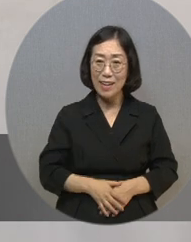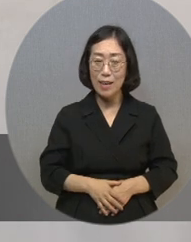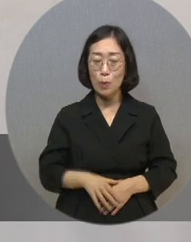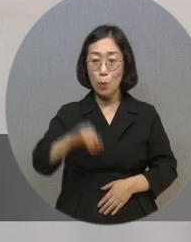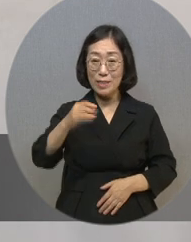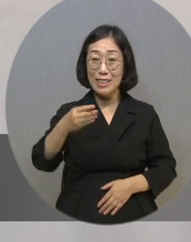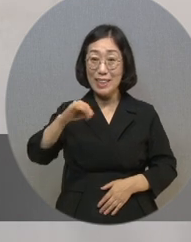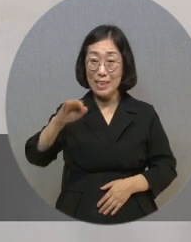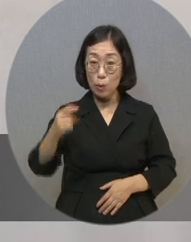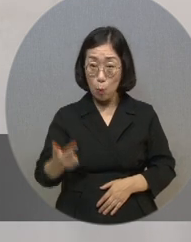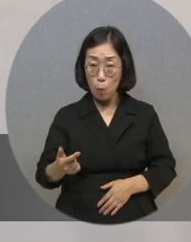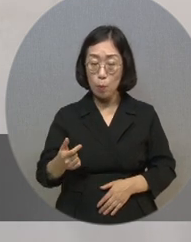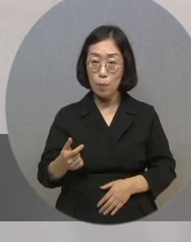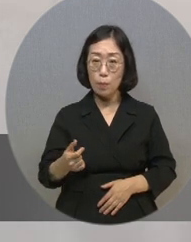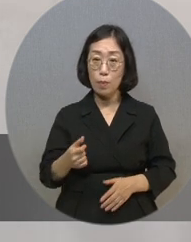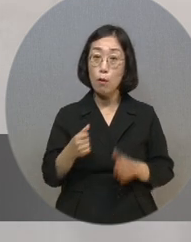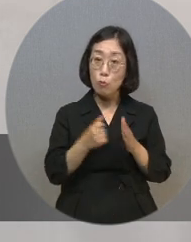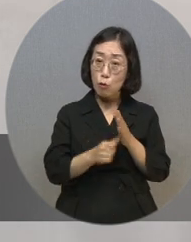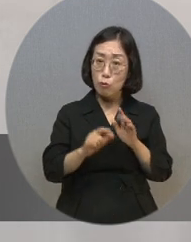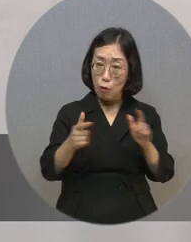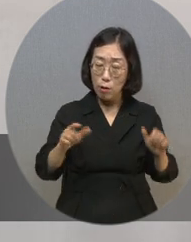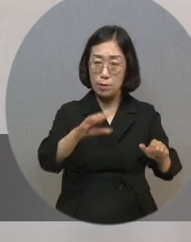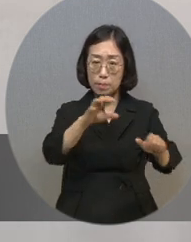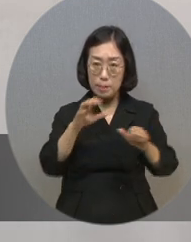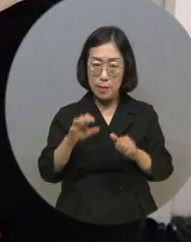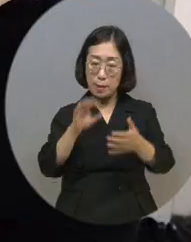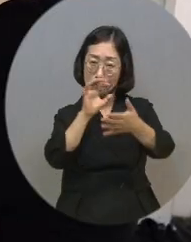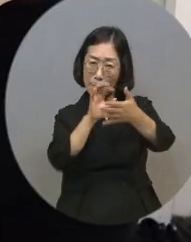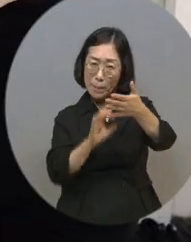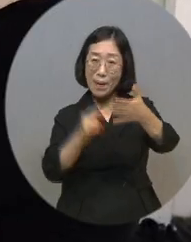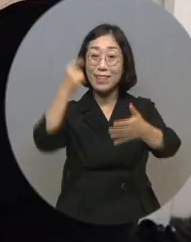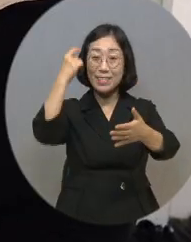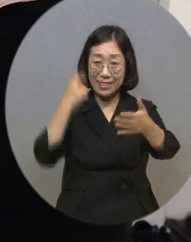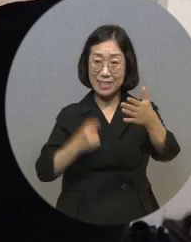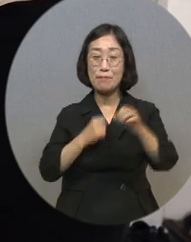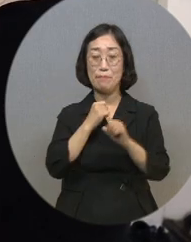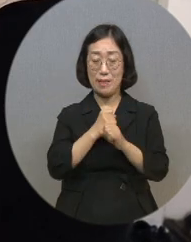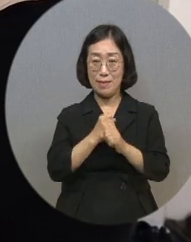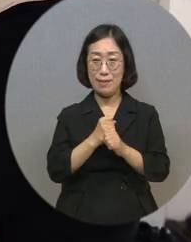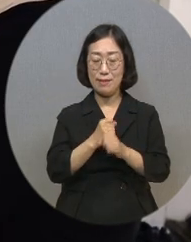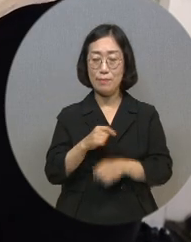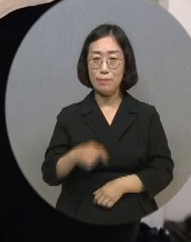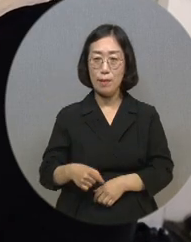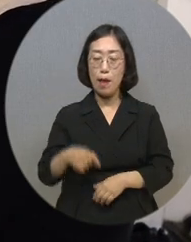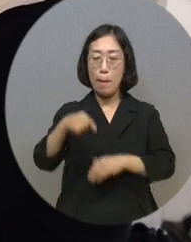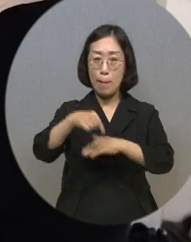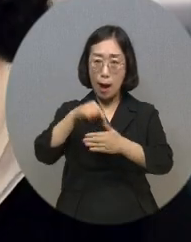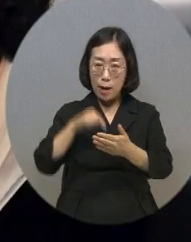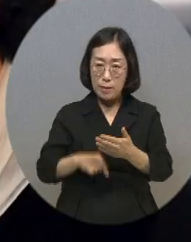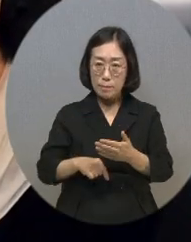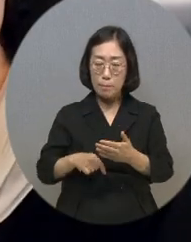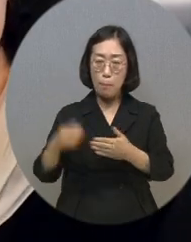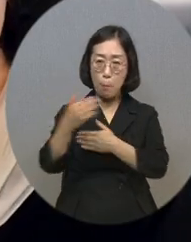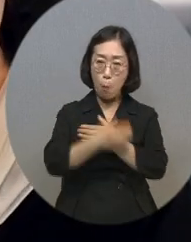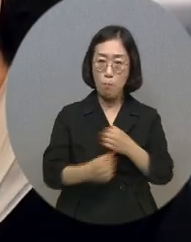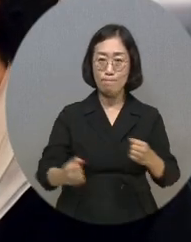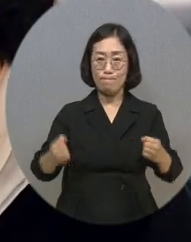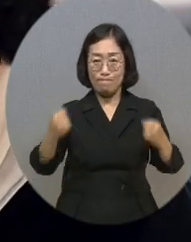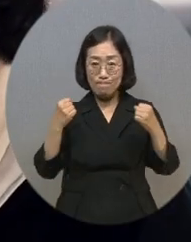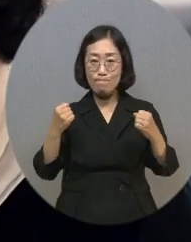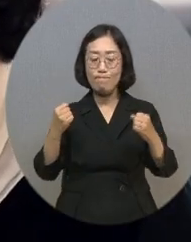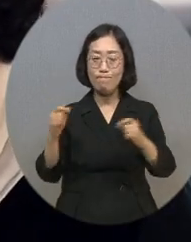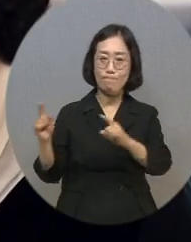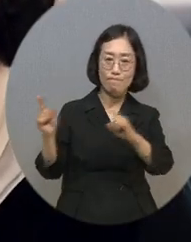재질을 가지고 그리고 입체감을 살리거든요. 자연은 심신의 나약함을 극복하고